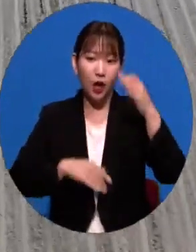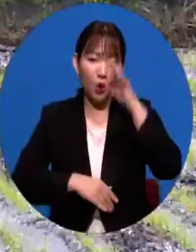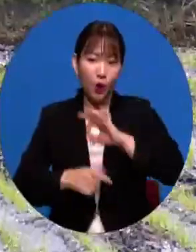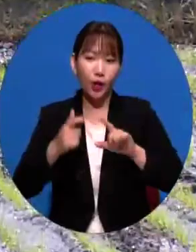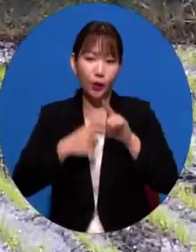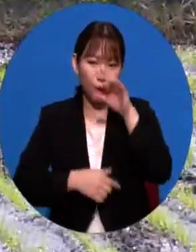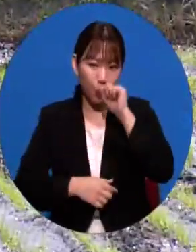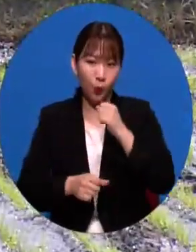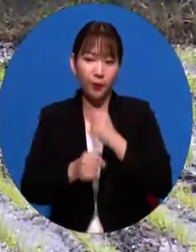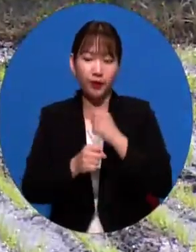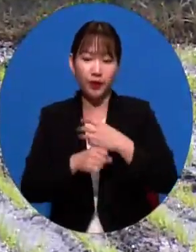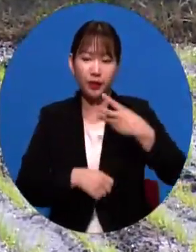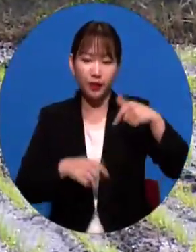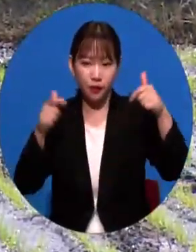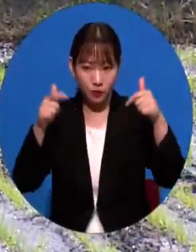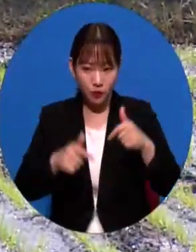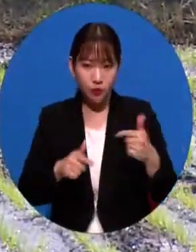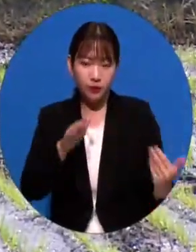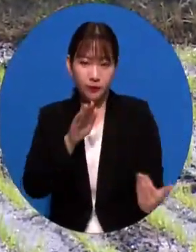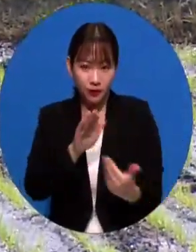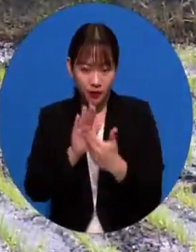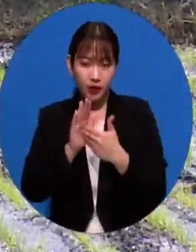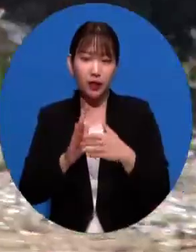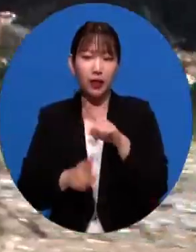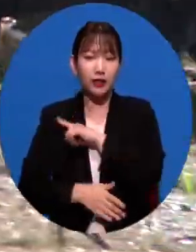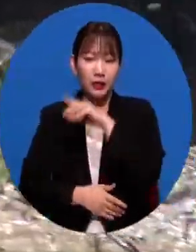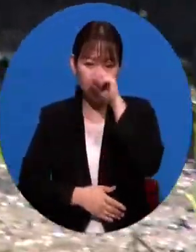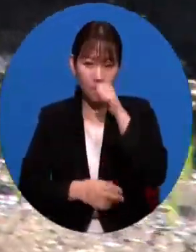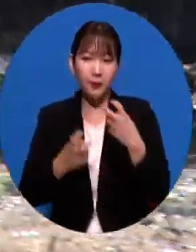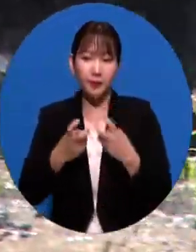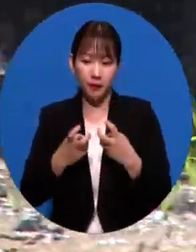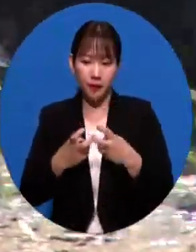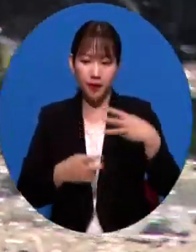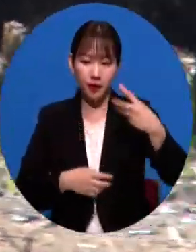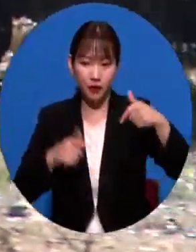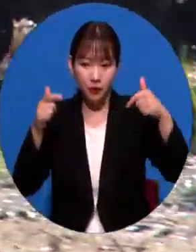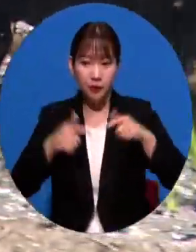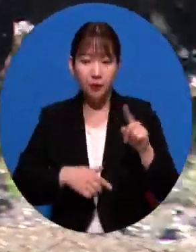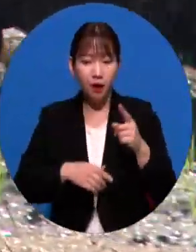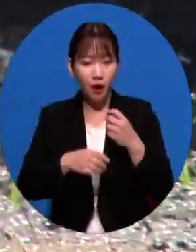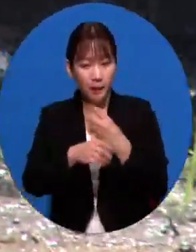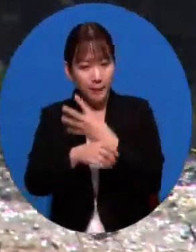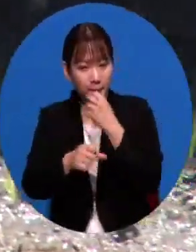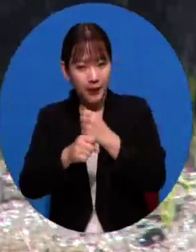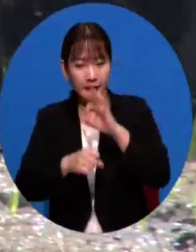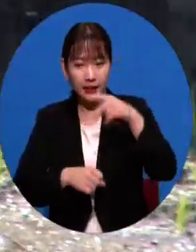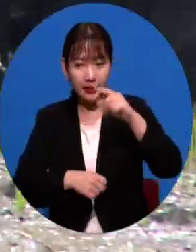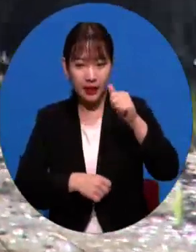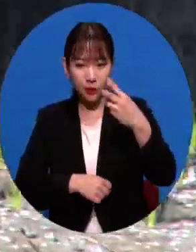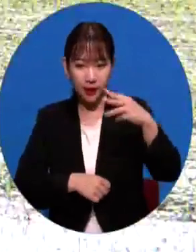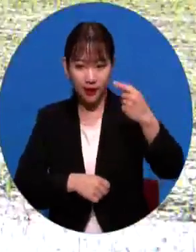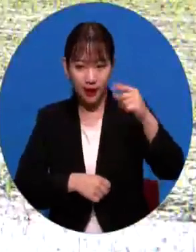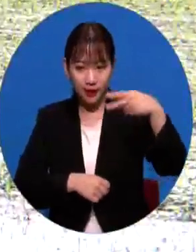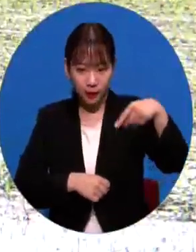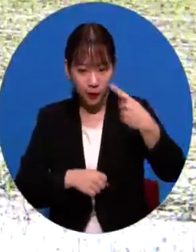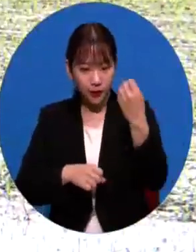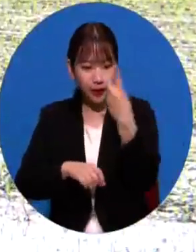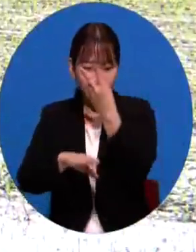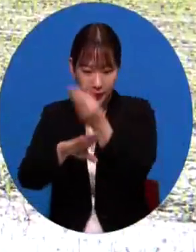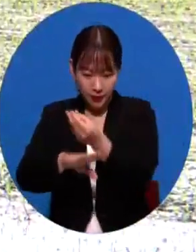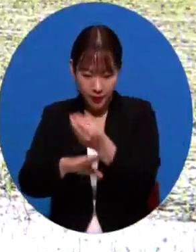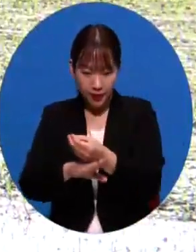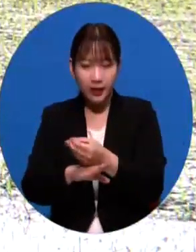높이는 것은 탄소 중립을 실현하는 최선의 방법. 탄소 중립은 배출된 이산화탄소를 다시 흡수해